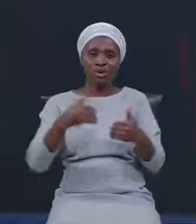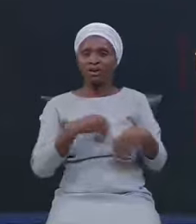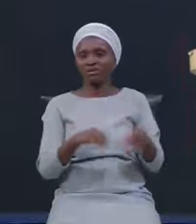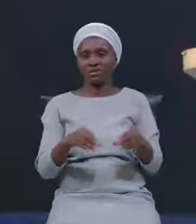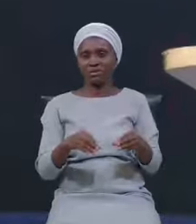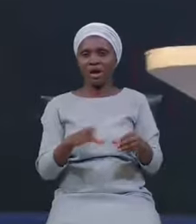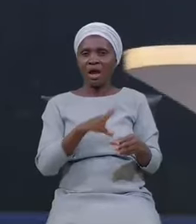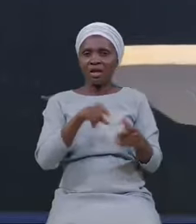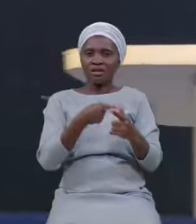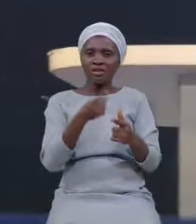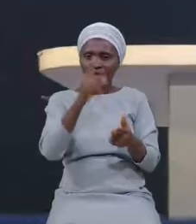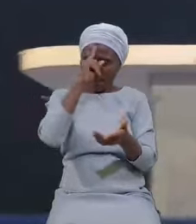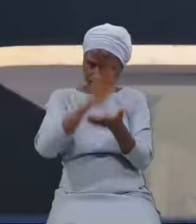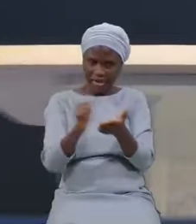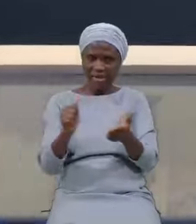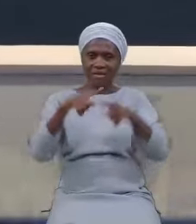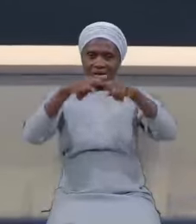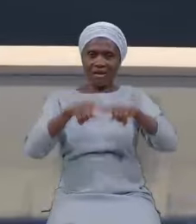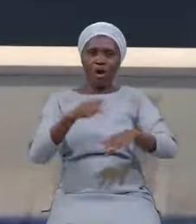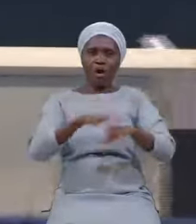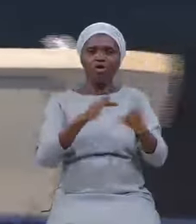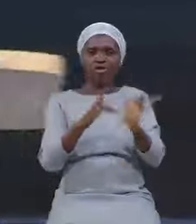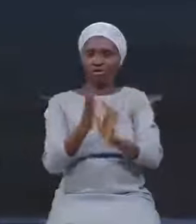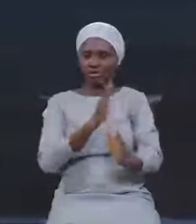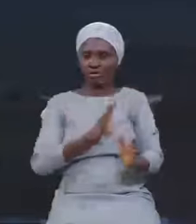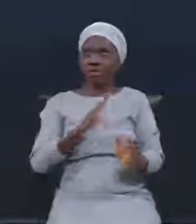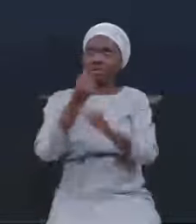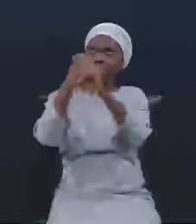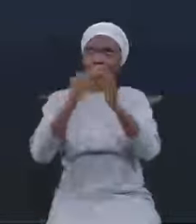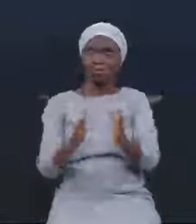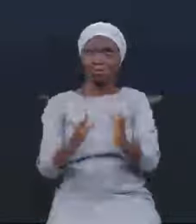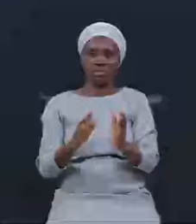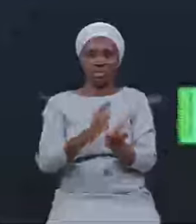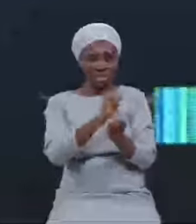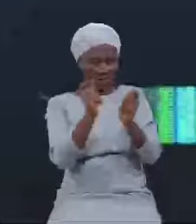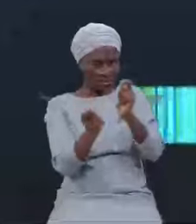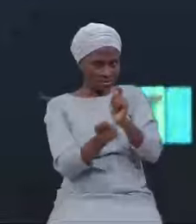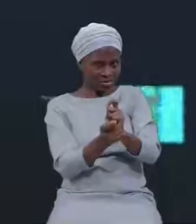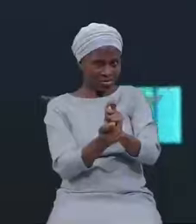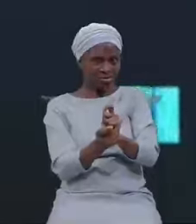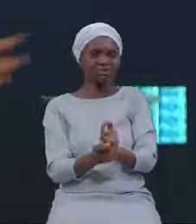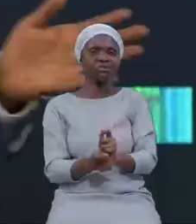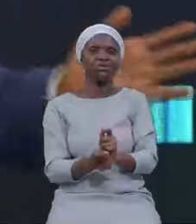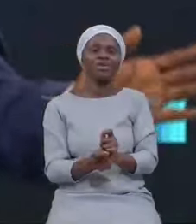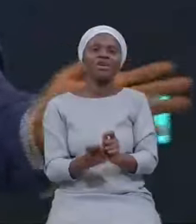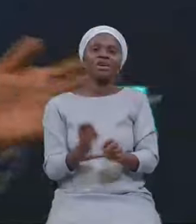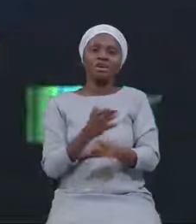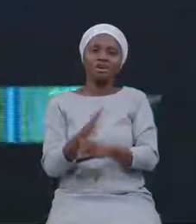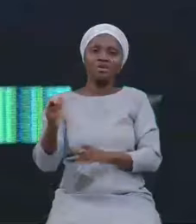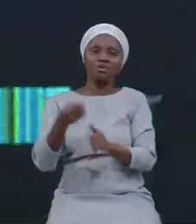Détourne-toi de tout ce que tu as essayé par le passé et que ton vin s'est